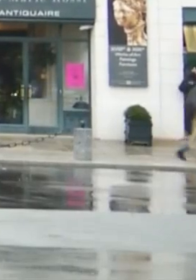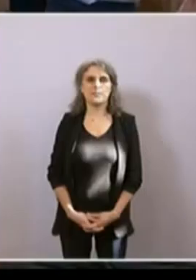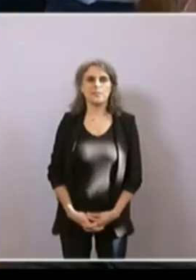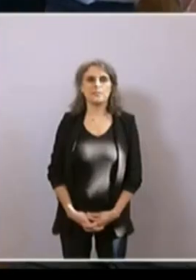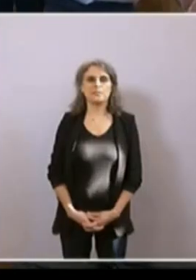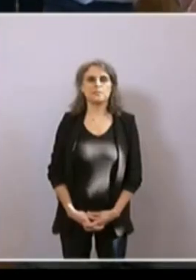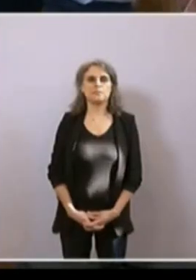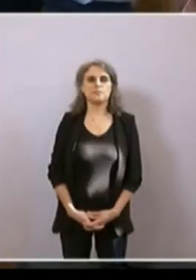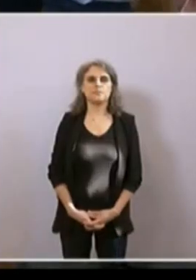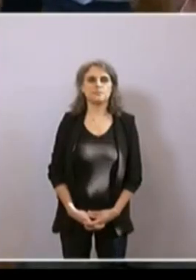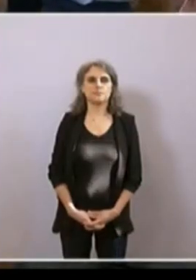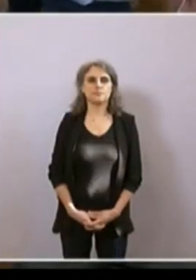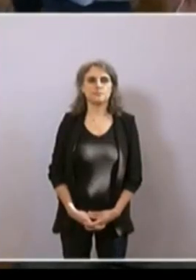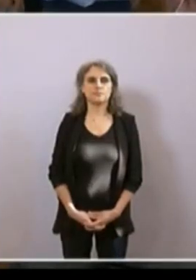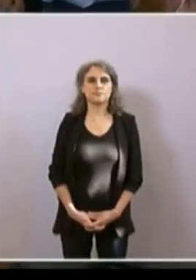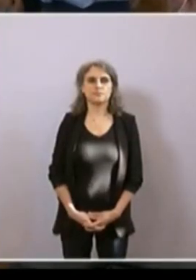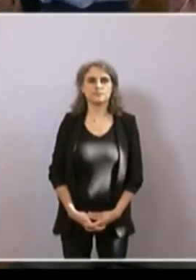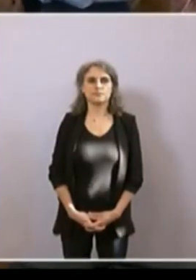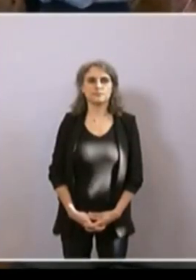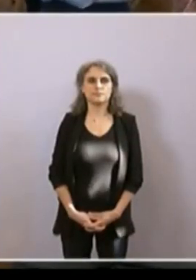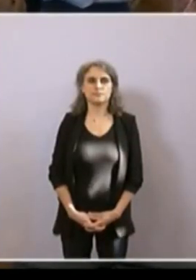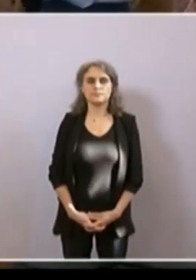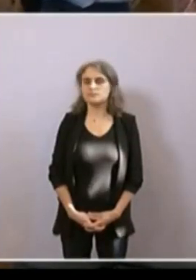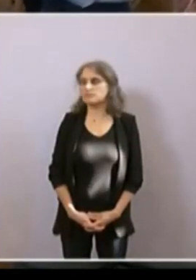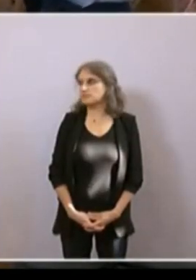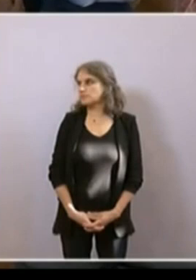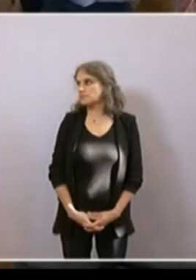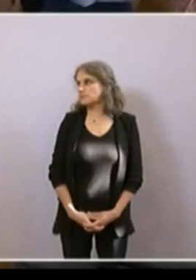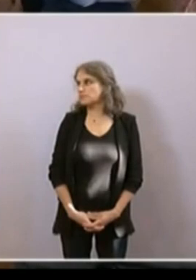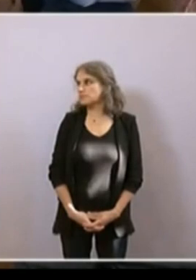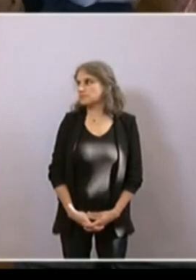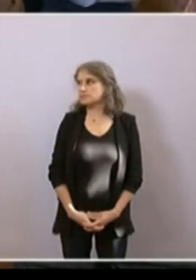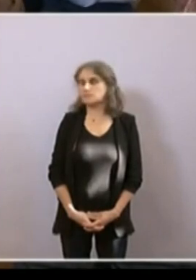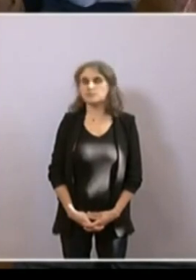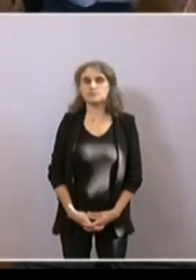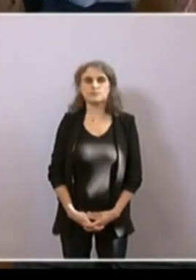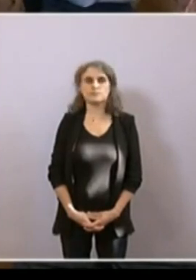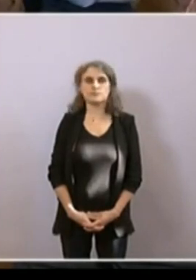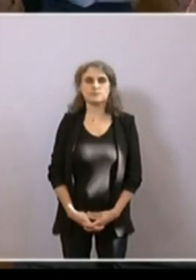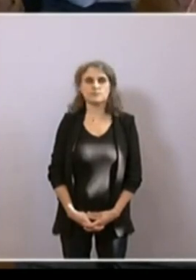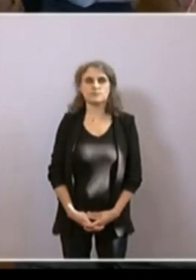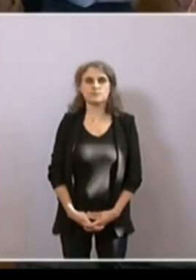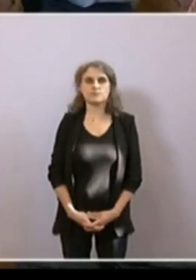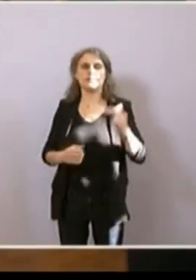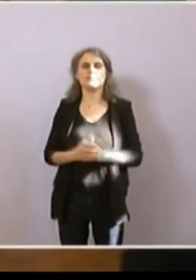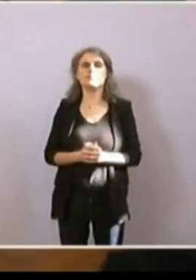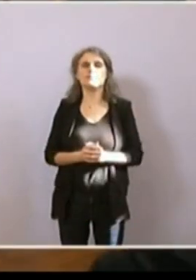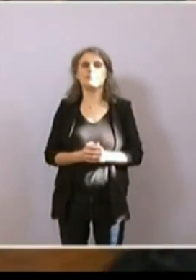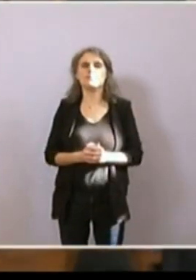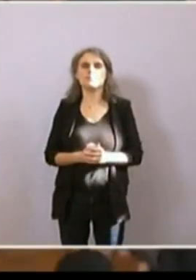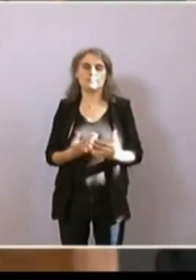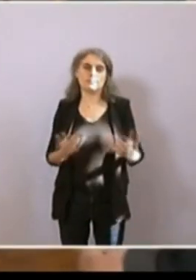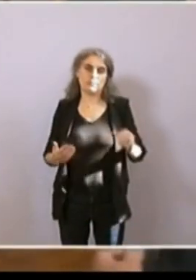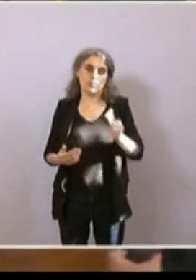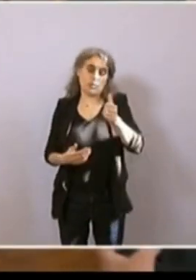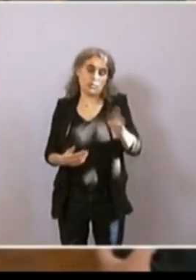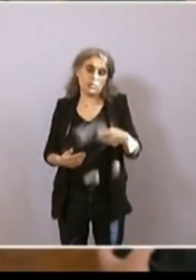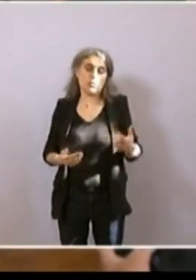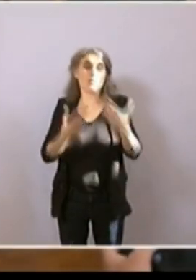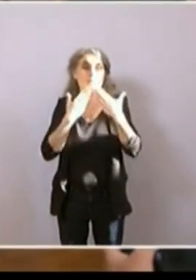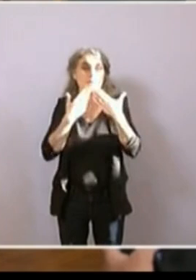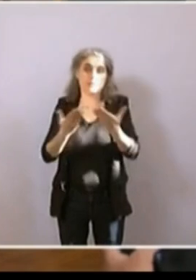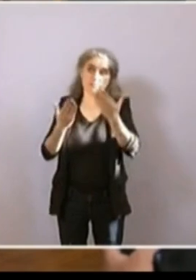Les syndicats de police et les représentants de la gendarmerie face à Éric Dupond-Moretti. Permettez-moi d'abord de vous remercier, monsieur le garde